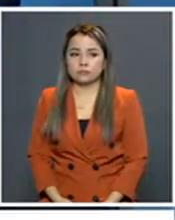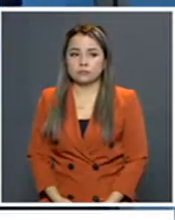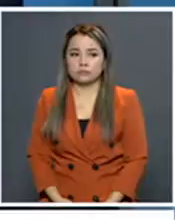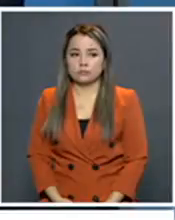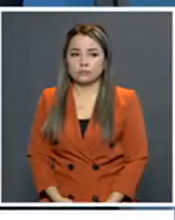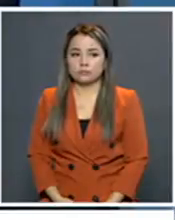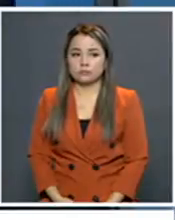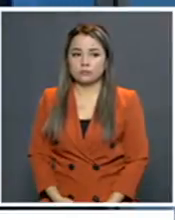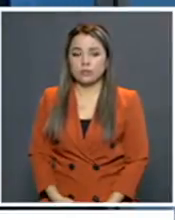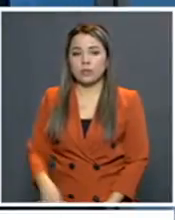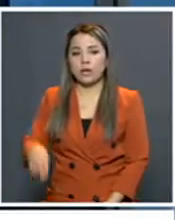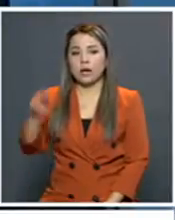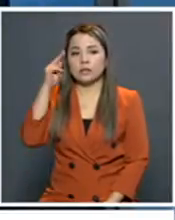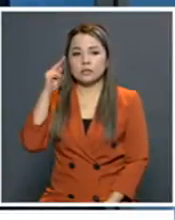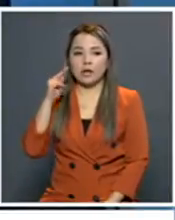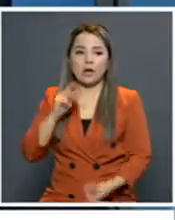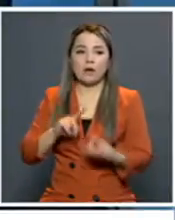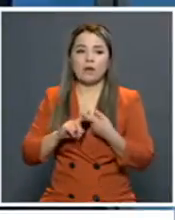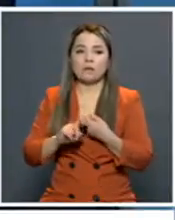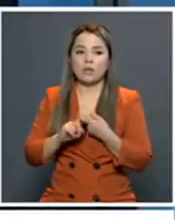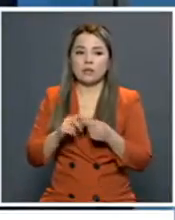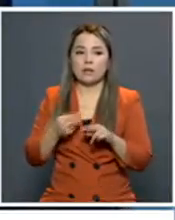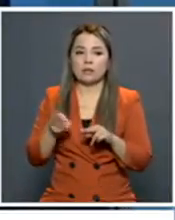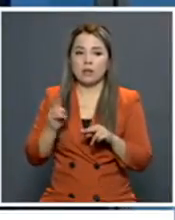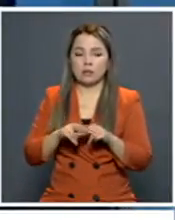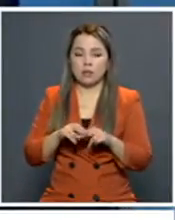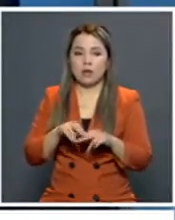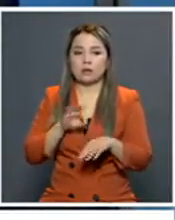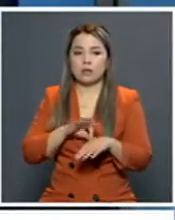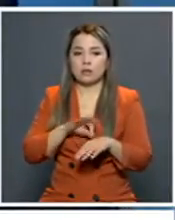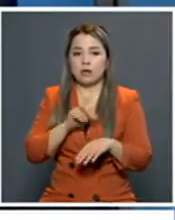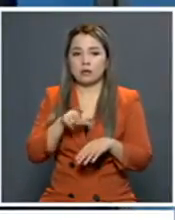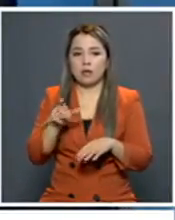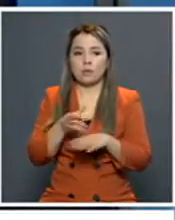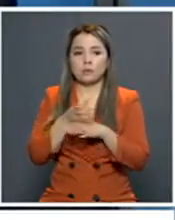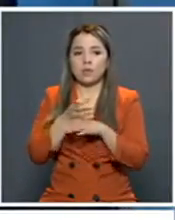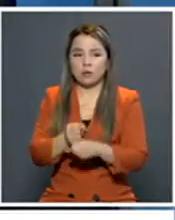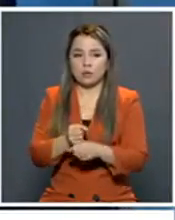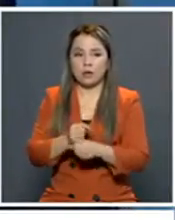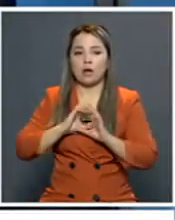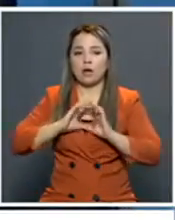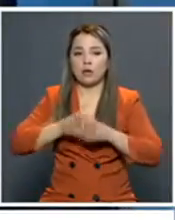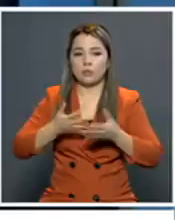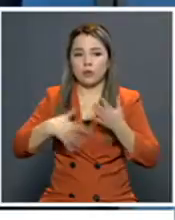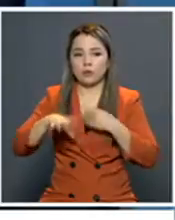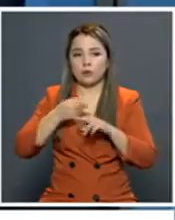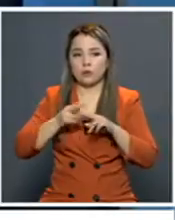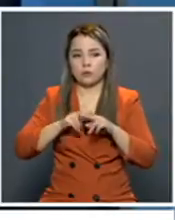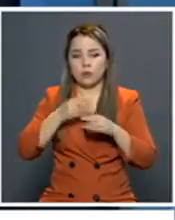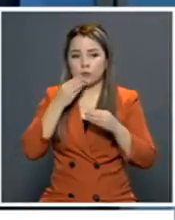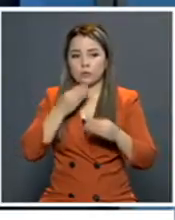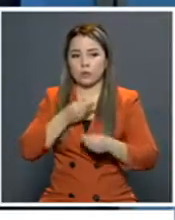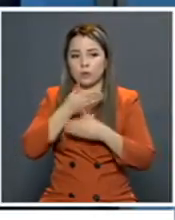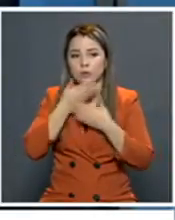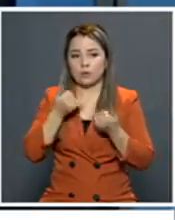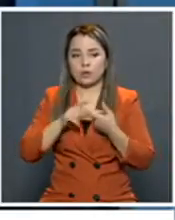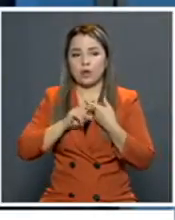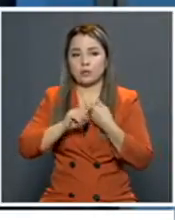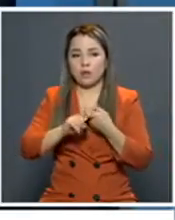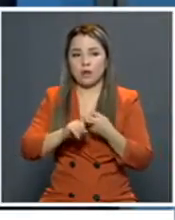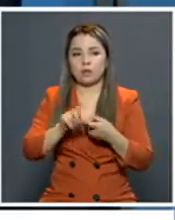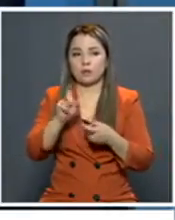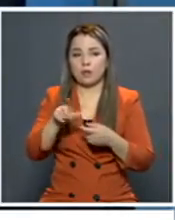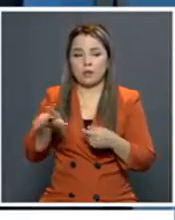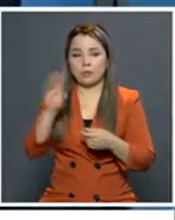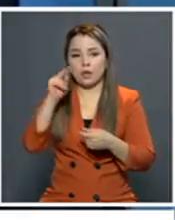24 hours, Қытайда вирусқа шалдыққандар қатары азайып келеді, бірақ әлемдегі жағдай мәз емес. Соңғы мәліметке сәйкес, вирус жұқтырғандар саны